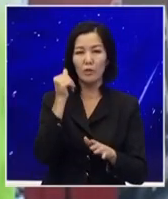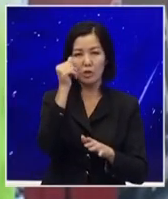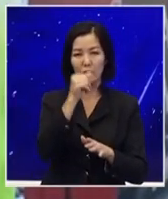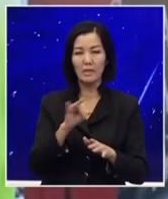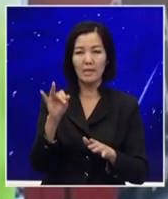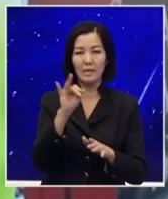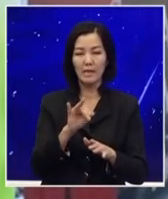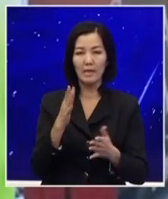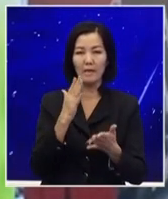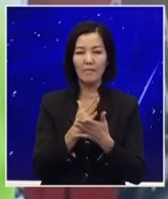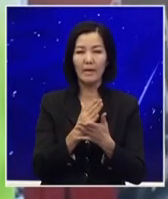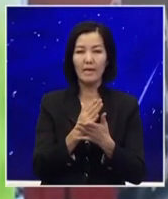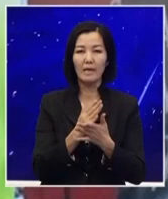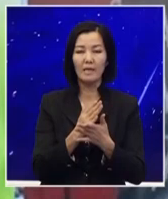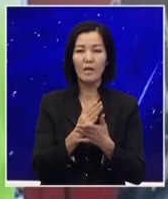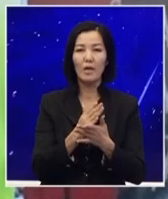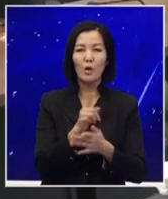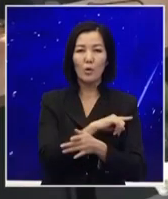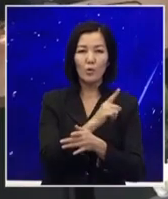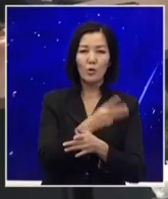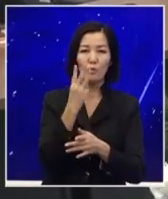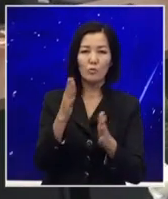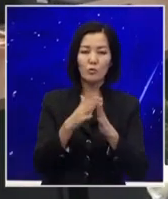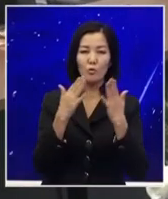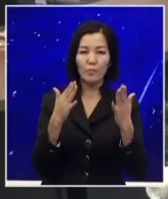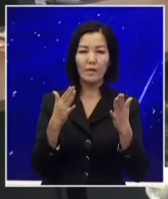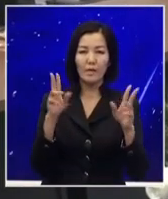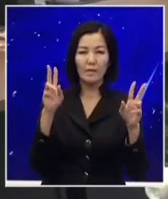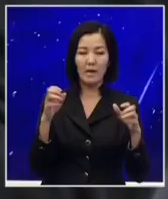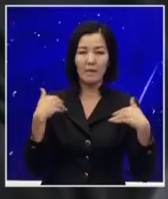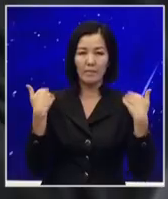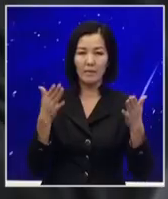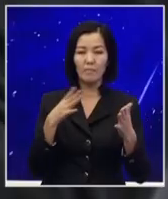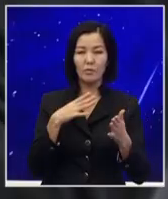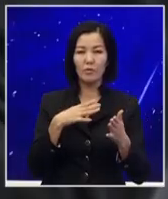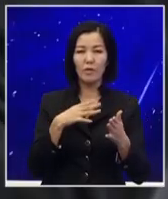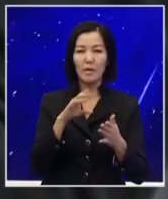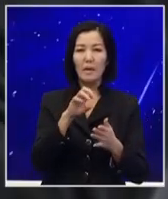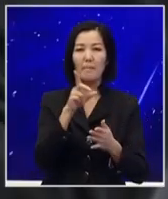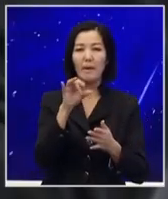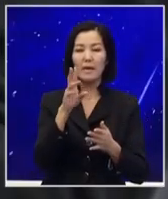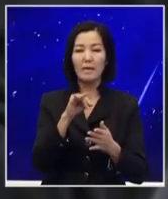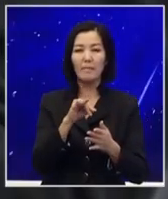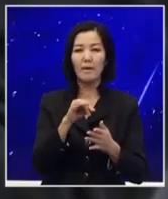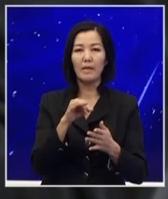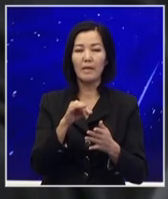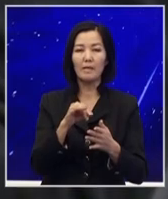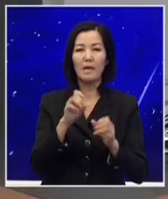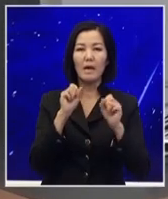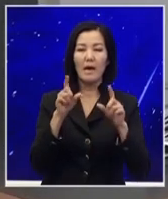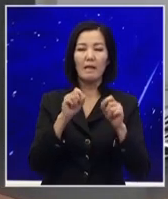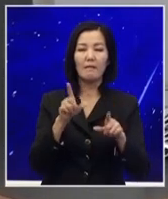өмірнама және құпия күштер құдіреті деп аталатын үш томдық еңбектің тұсауы кесілді. Мағрипа Шөжеғұлқызы алтын адамның